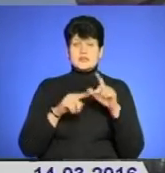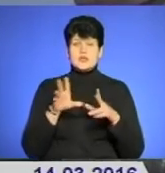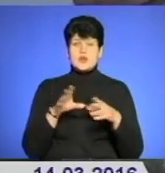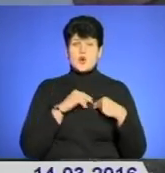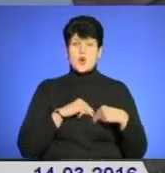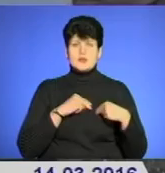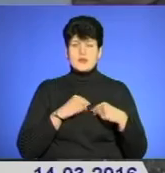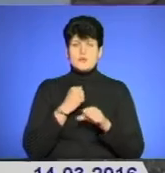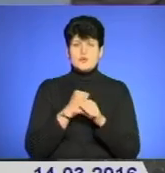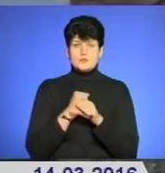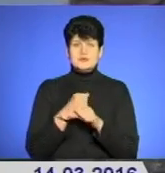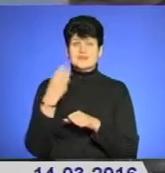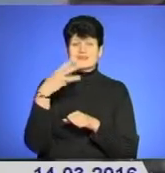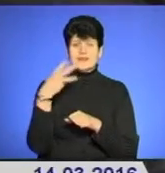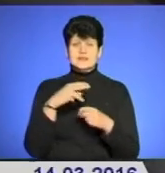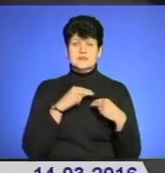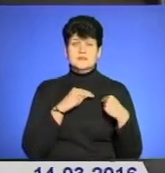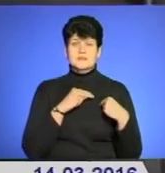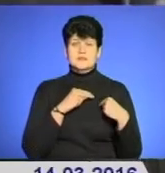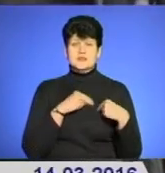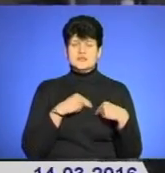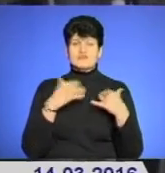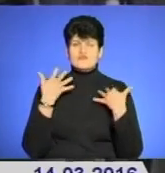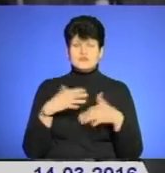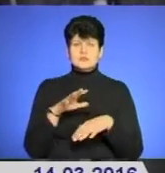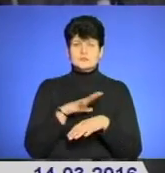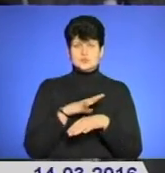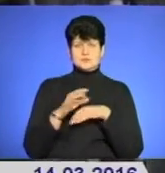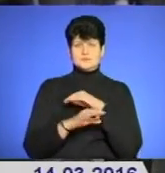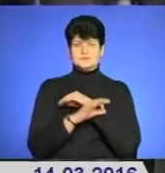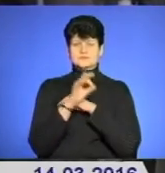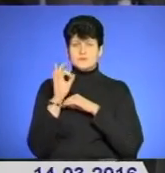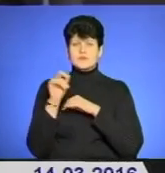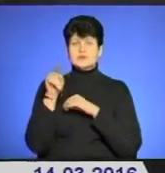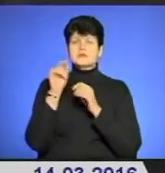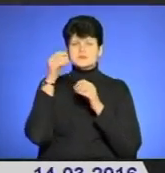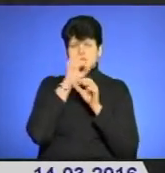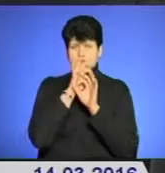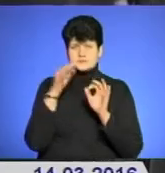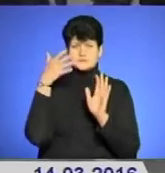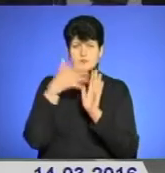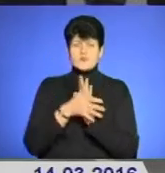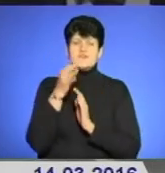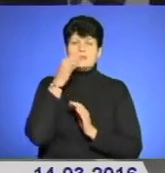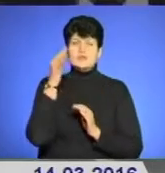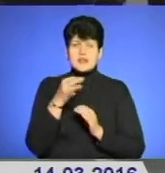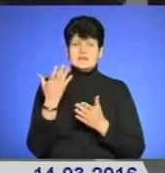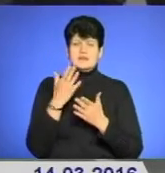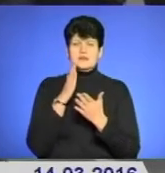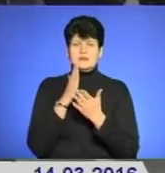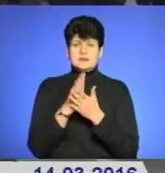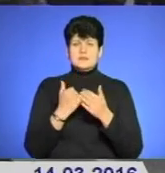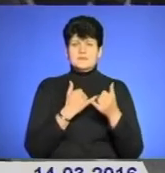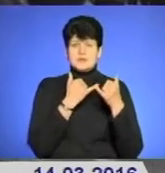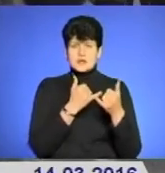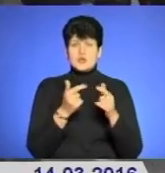30 працівників органів та підрозділів поліції області вже несли службу на сході, тож вони добре усвідомлюють відповідальність, яка на них покладається, та